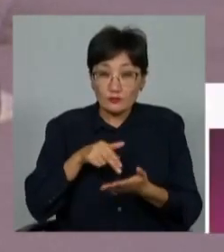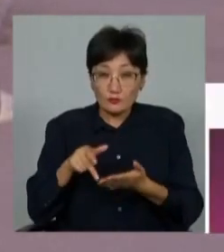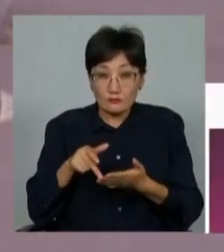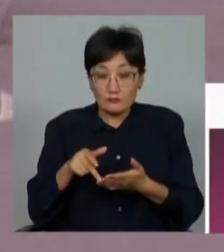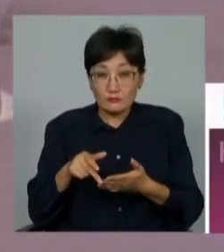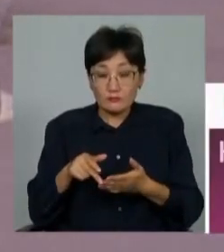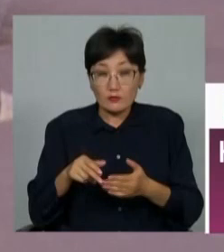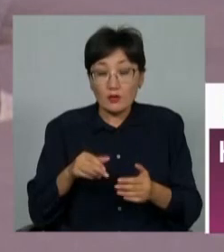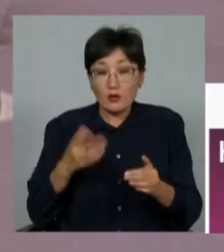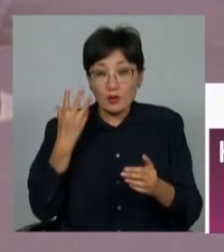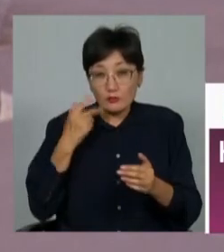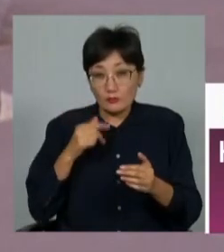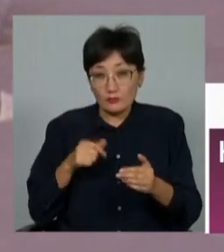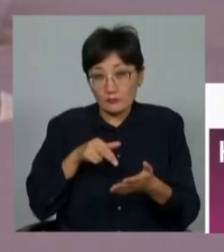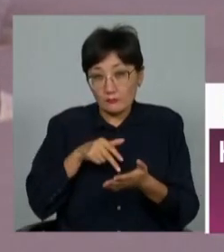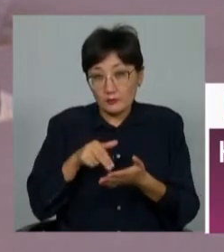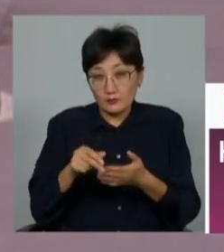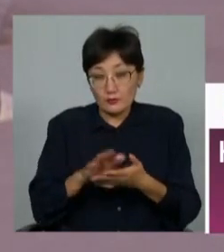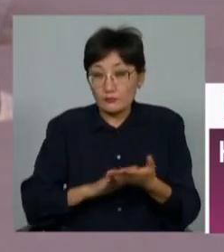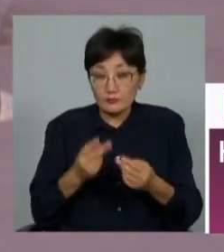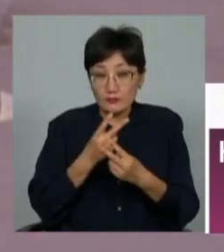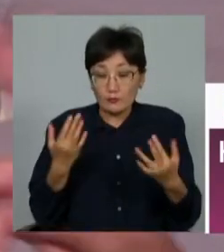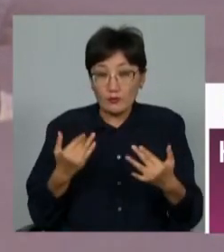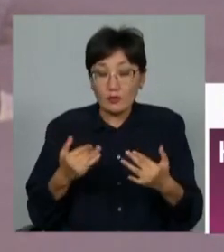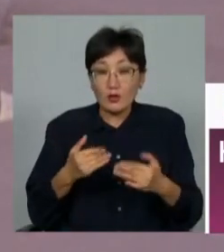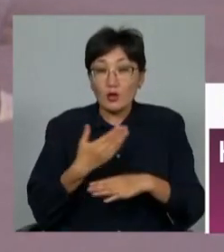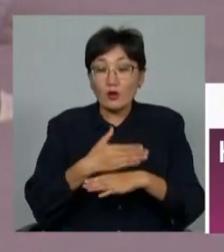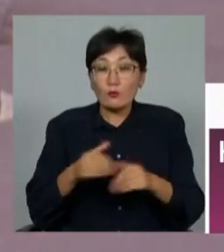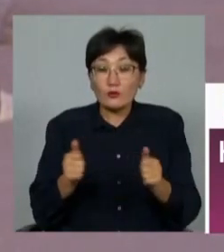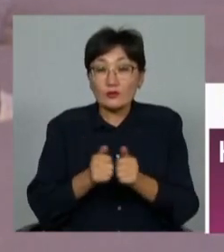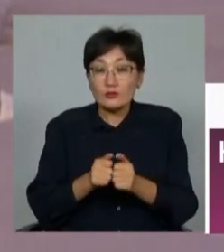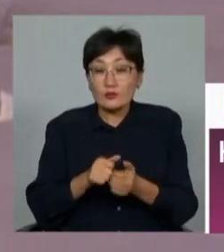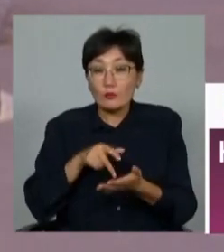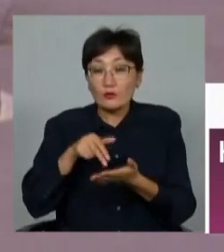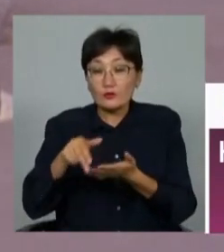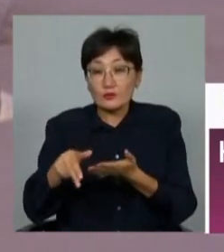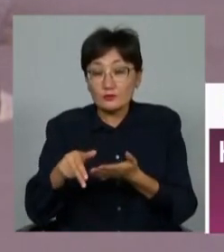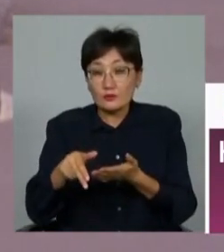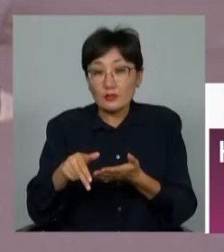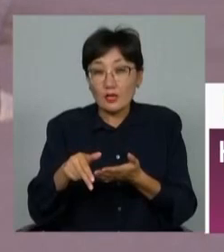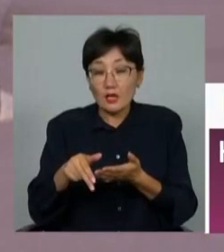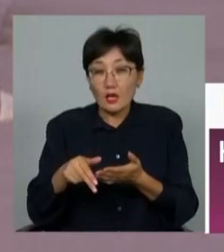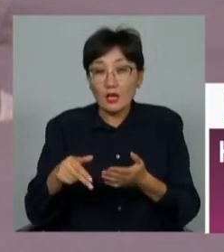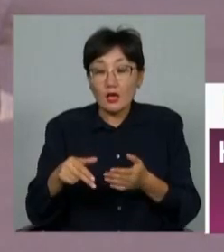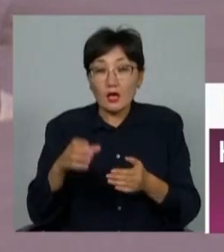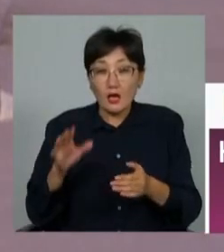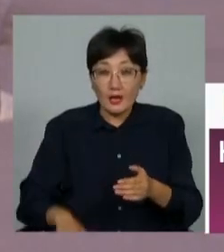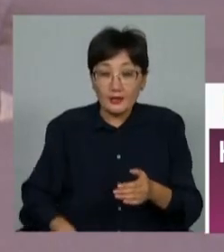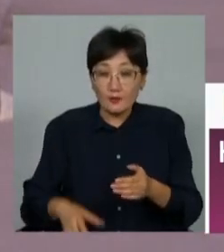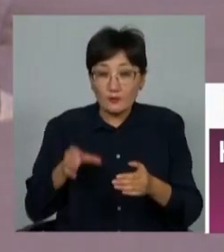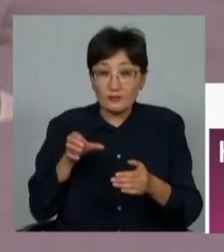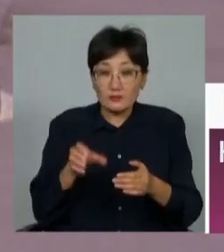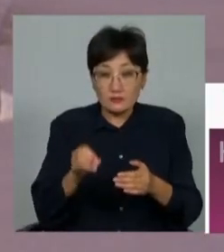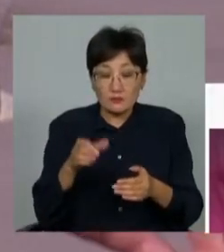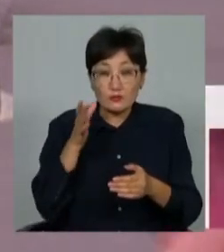бы өтіп кеткенімде іштеңке жоқ болатын. Бір уақытта ары қарай көршіме қарай өткен кезде мына балтырымнан келіп бір ит тістеп